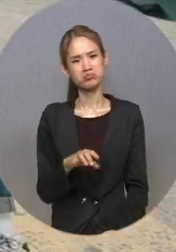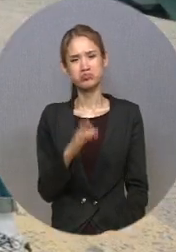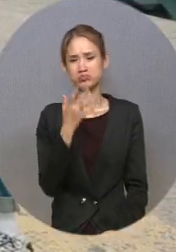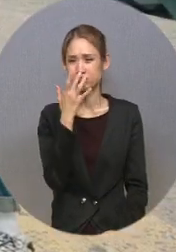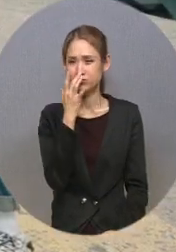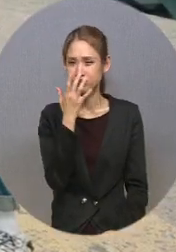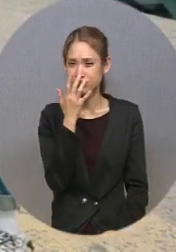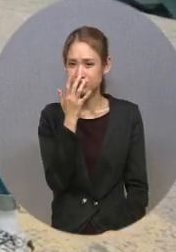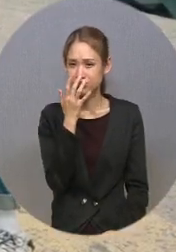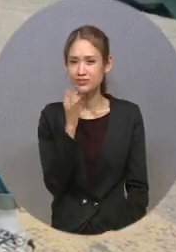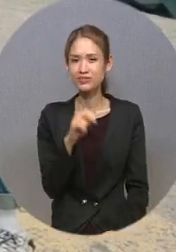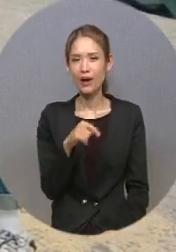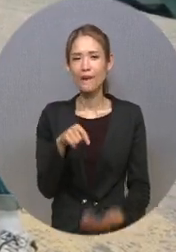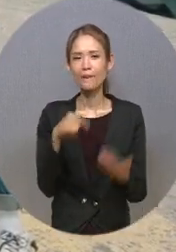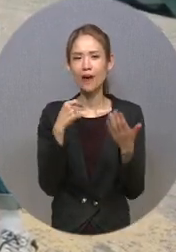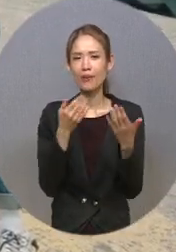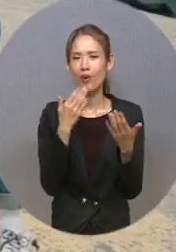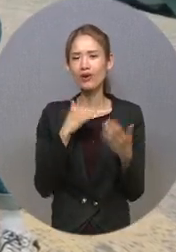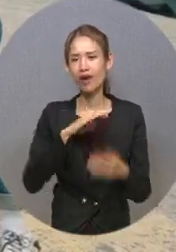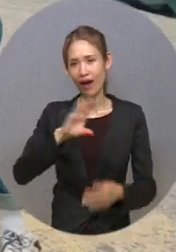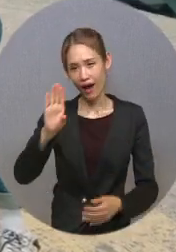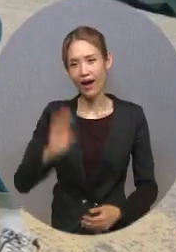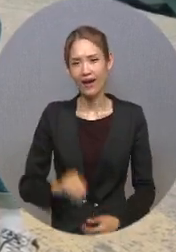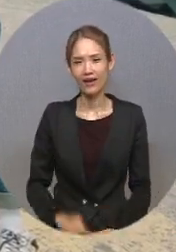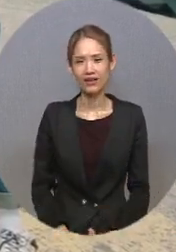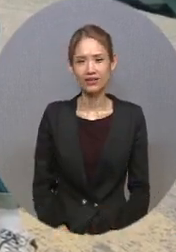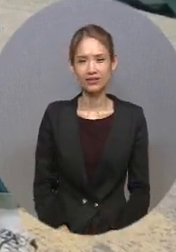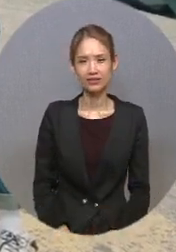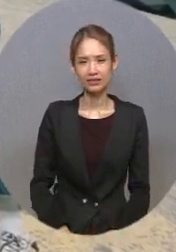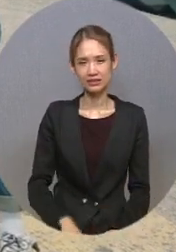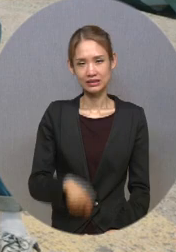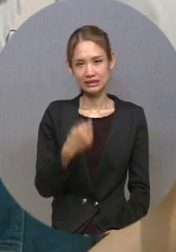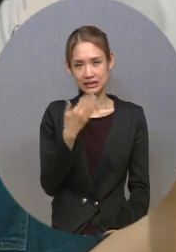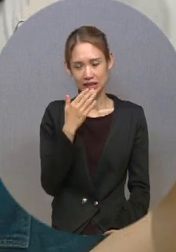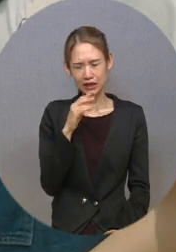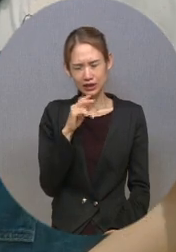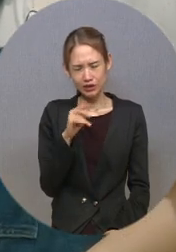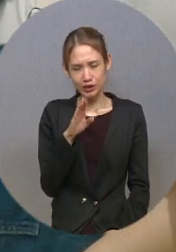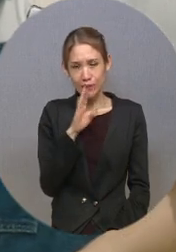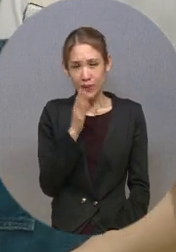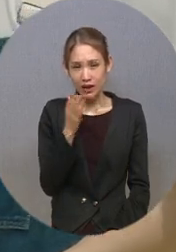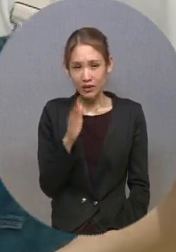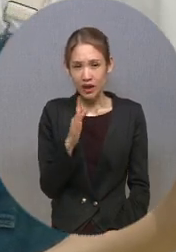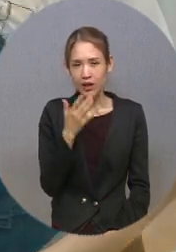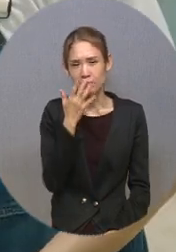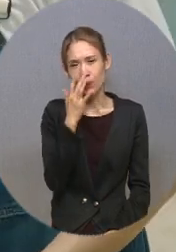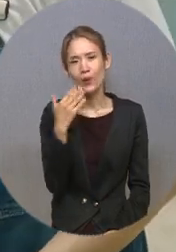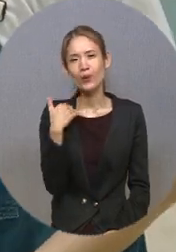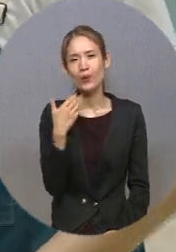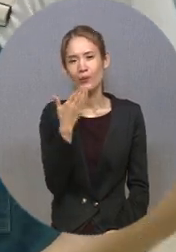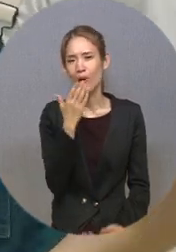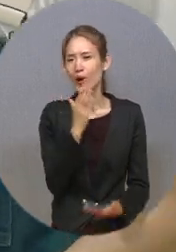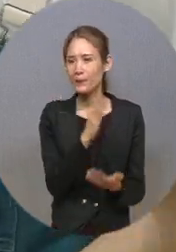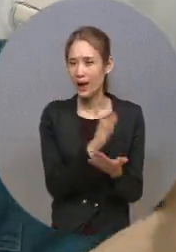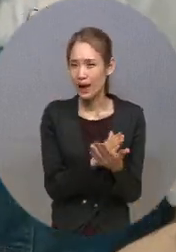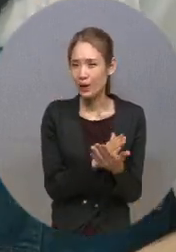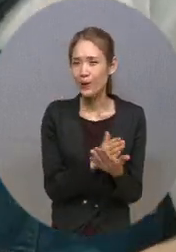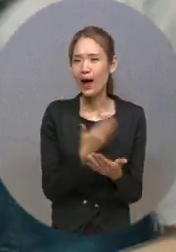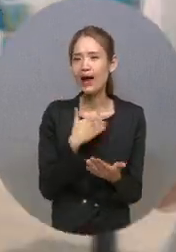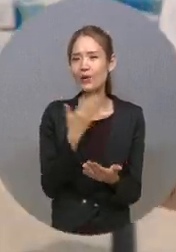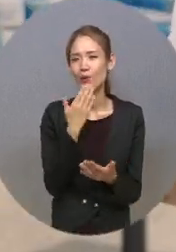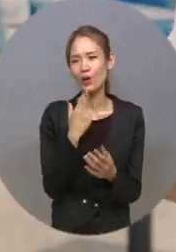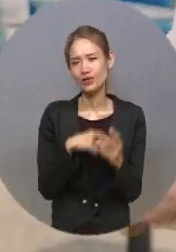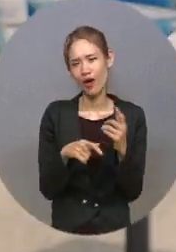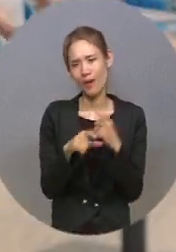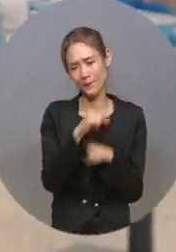거예요? 이게 밥 먹으러 가야 돼서 배고프지. 아무리 금강산도 뭐 식후경이지만 우리가 뭐 모르고 먹는 거보다 알고 먹는 게 훨씬